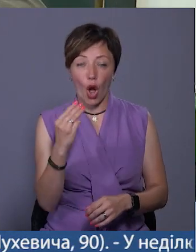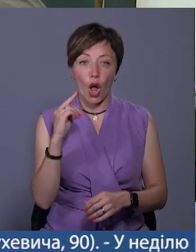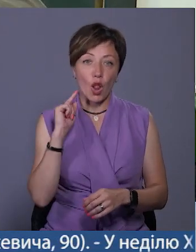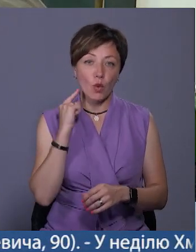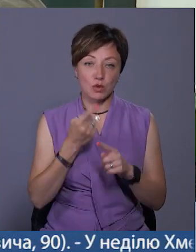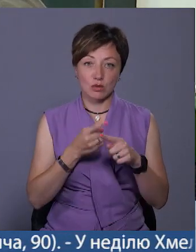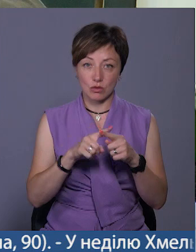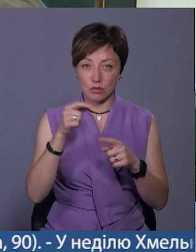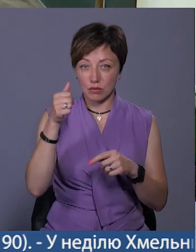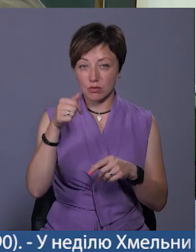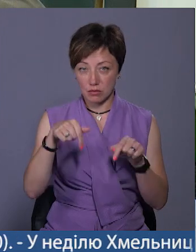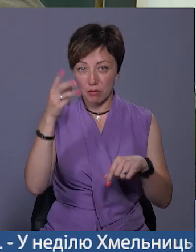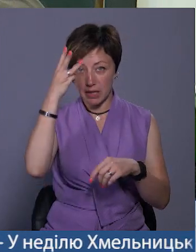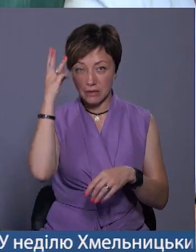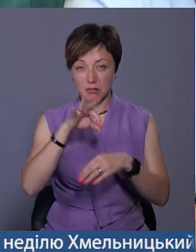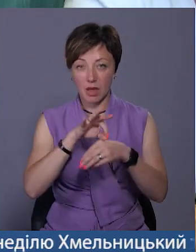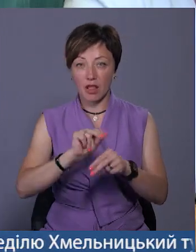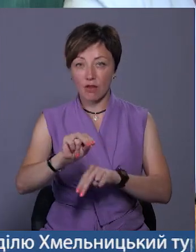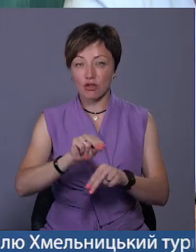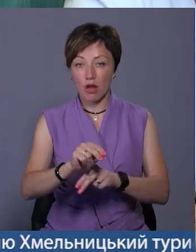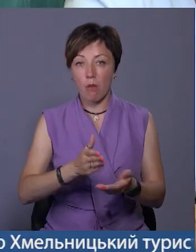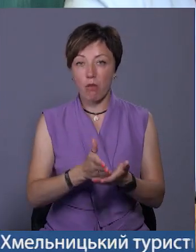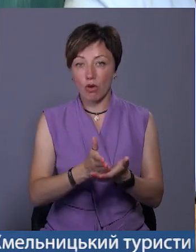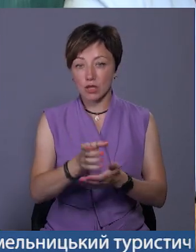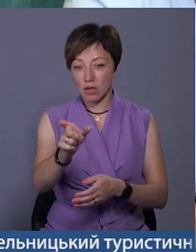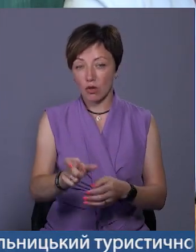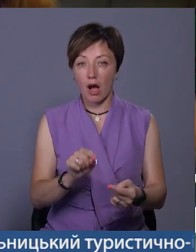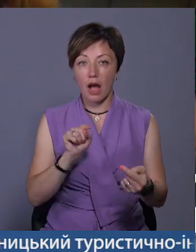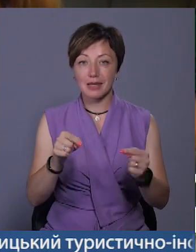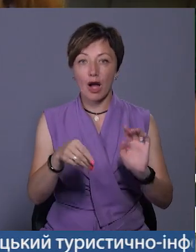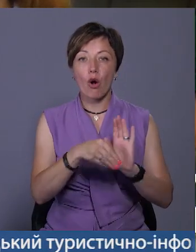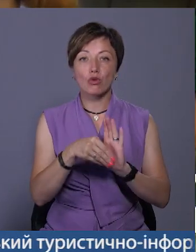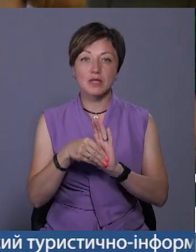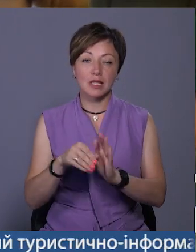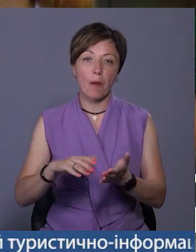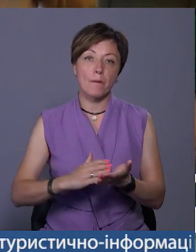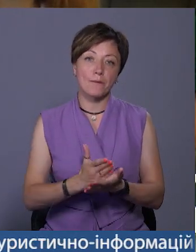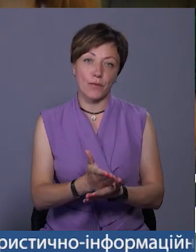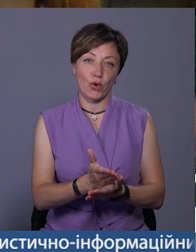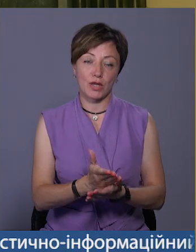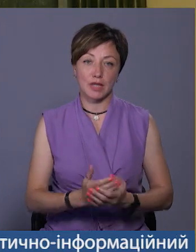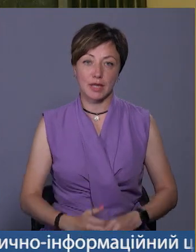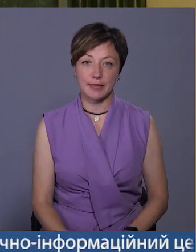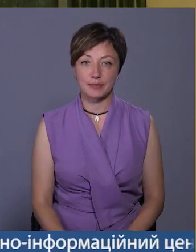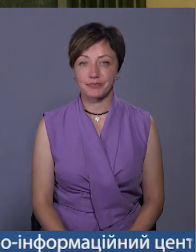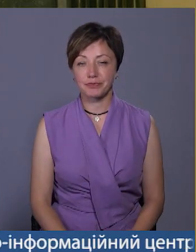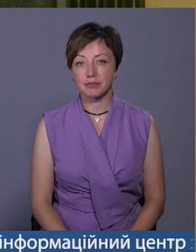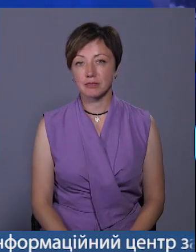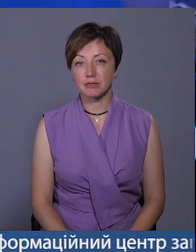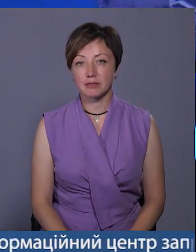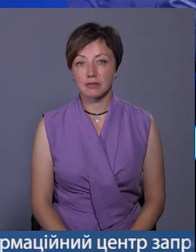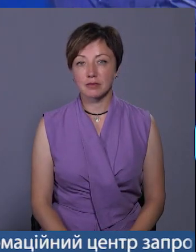Хмельницькому цьогоріч також планують проводити навчання для посадовців з антикорупційної політики. Ірина Аріон, Микола Юрковський, новини